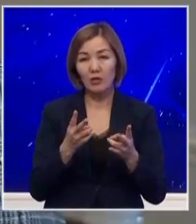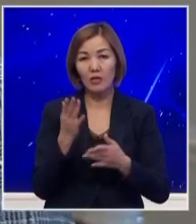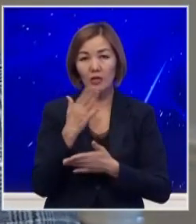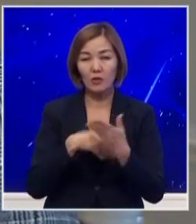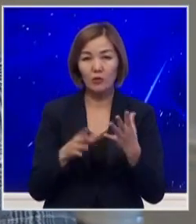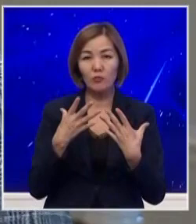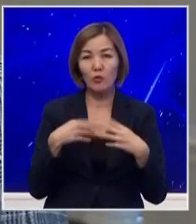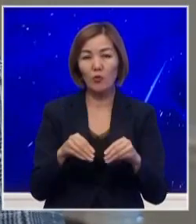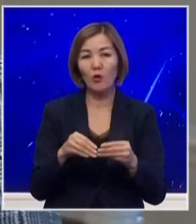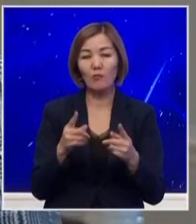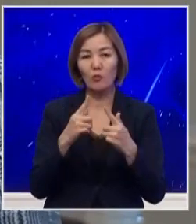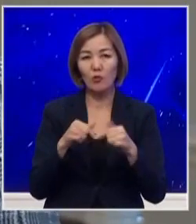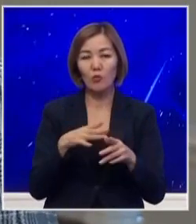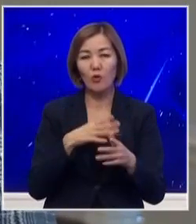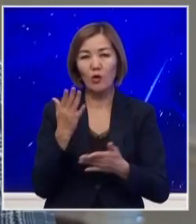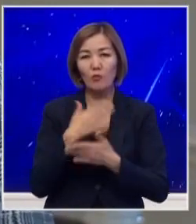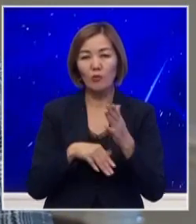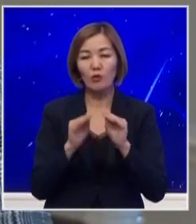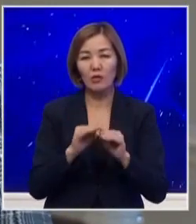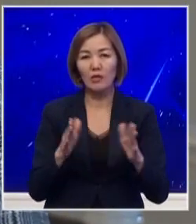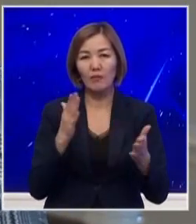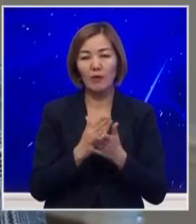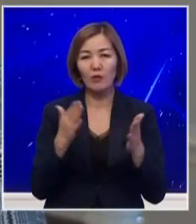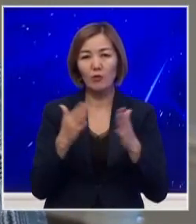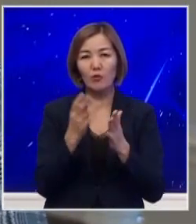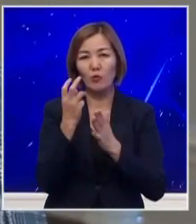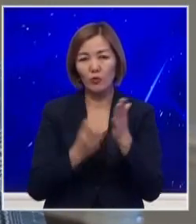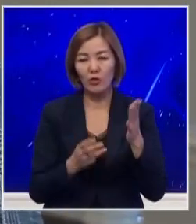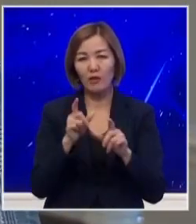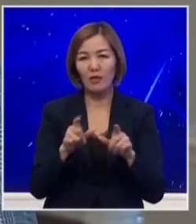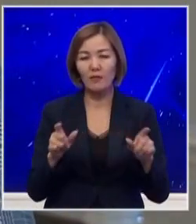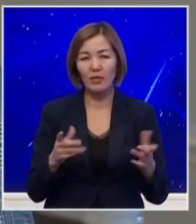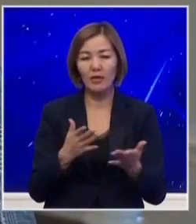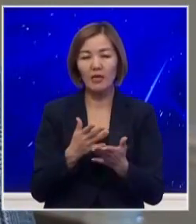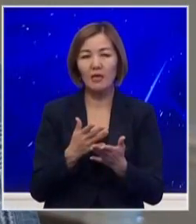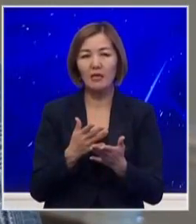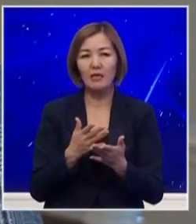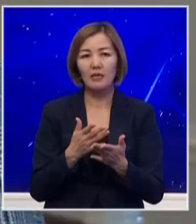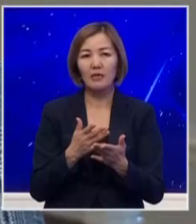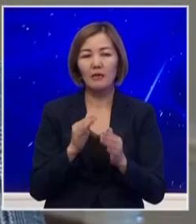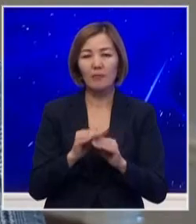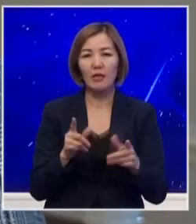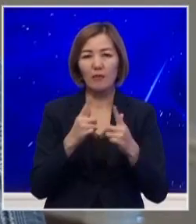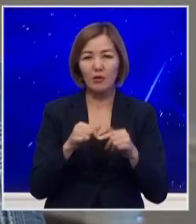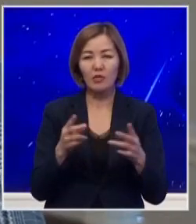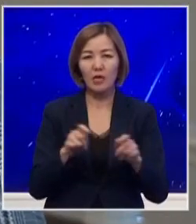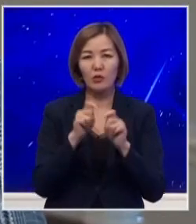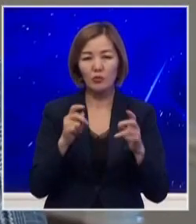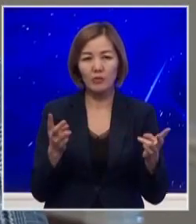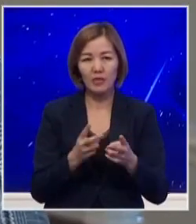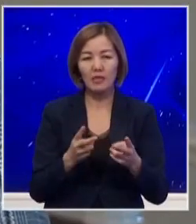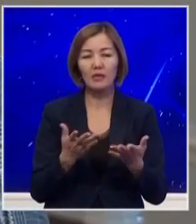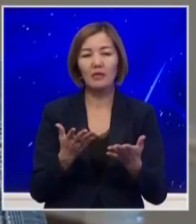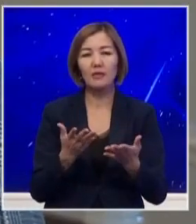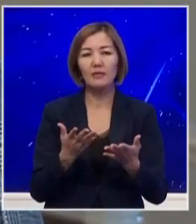инклюзивті қоғамға құру, яғни мүгедектігі бар балалардың үйде отырған ол кісілерге балабақша ұйымдастыру. Сонымен